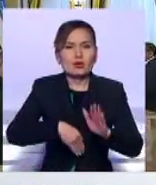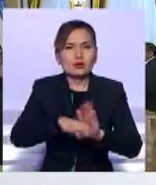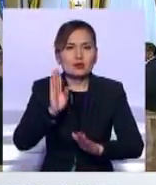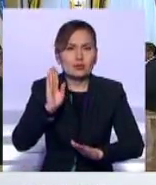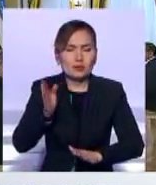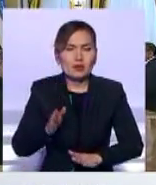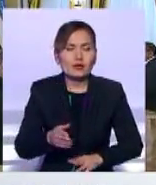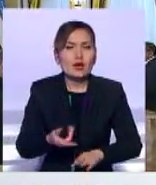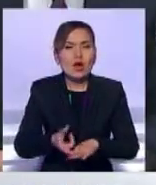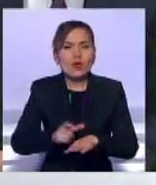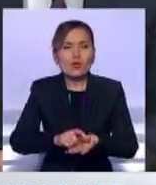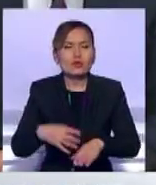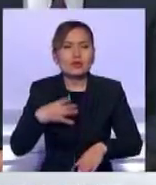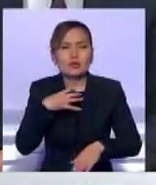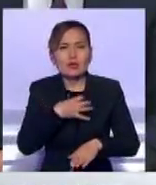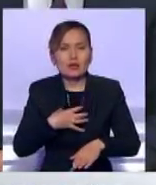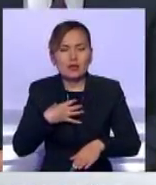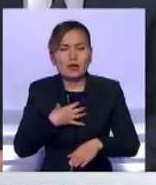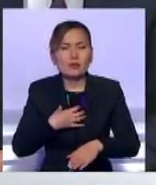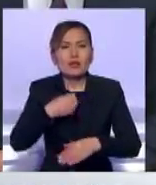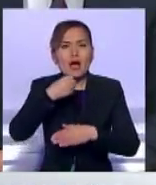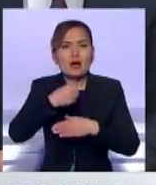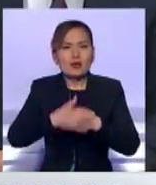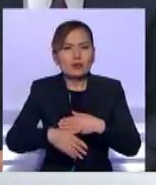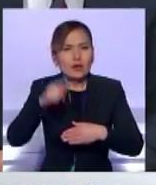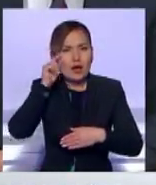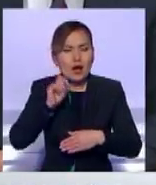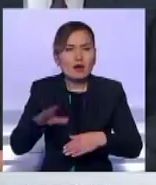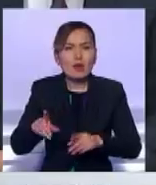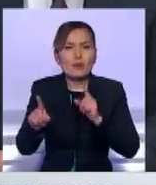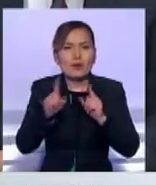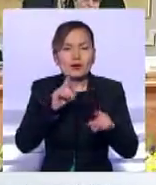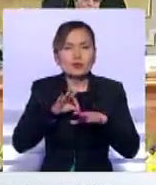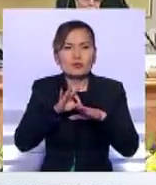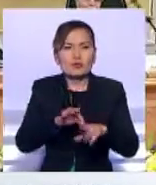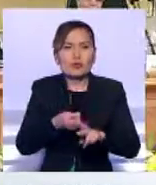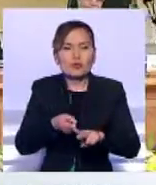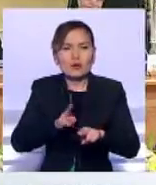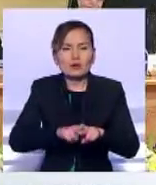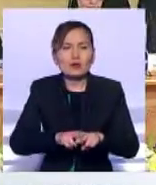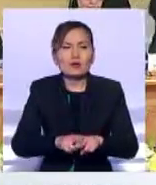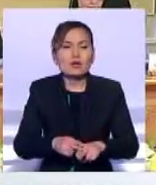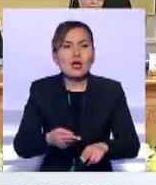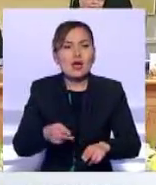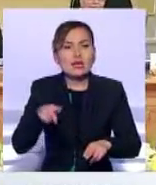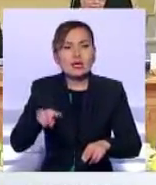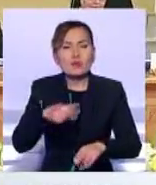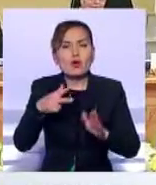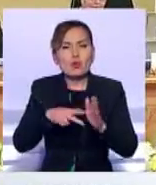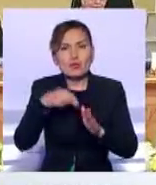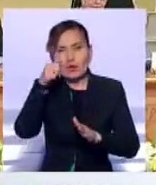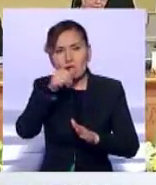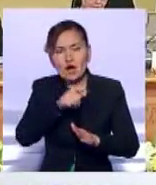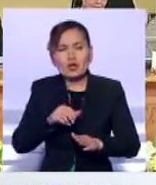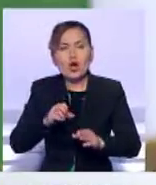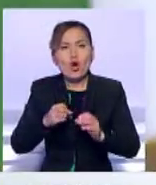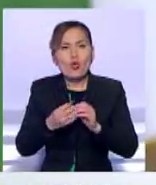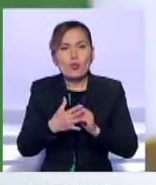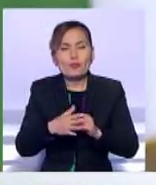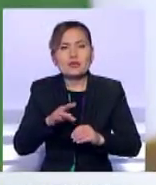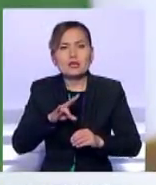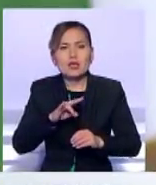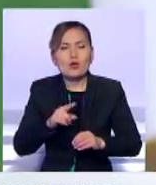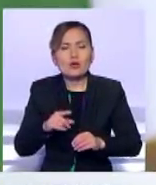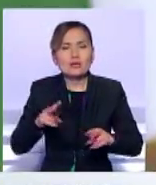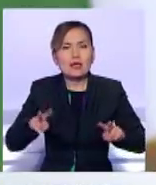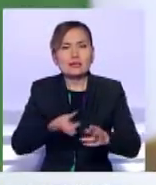әрі тарихи оқиға ол Орталық Азия елдері басшыларының бас қосуы. Шарапаты мол шара ағымдағы жылдың 15 наурызында Астана